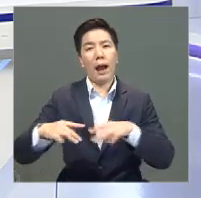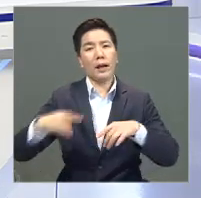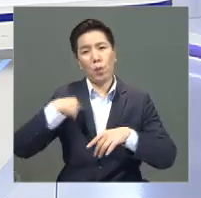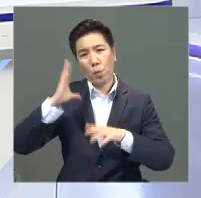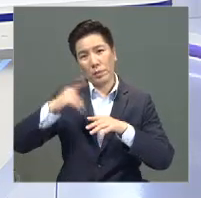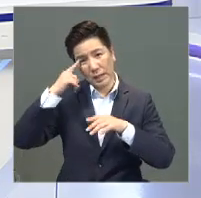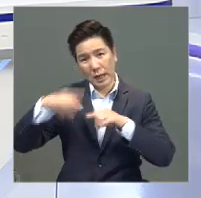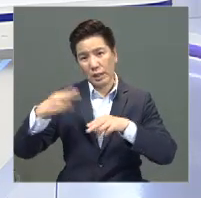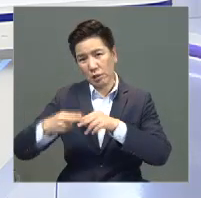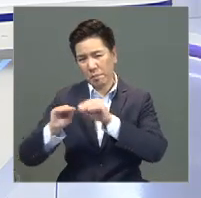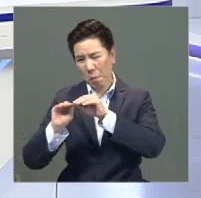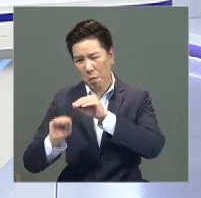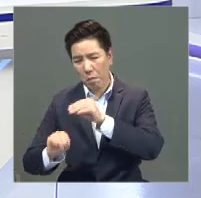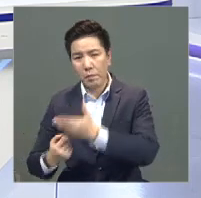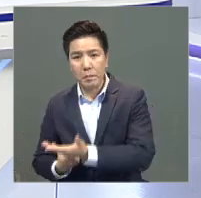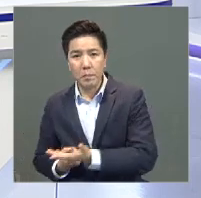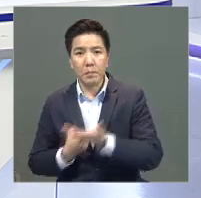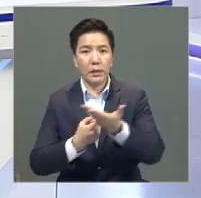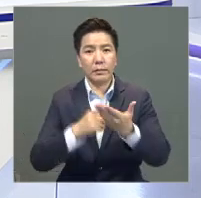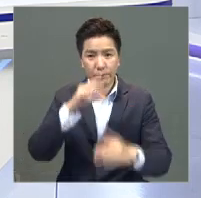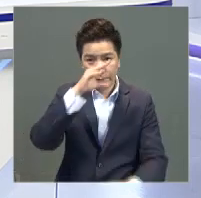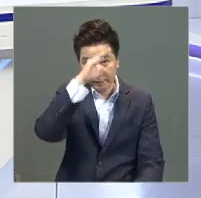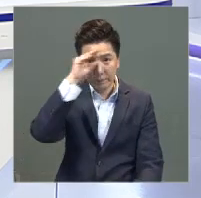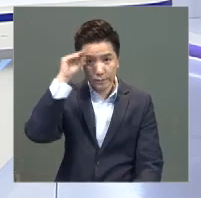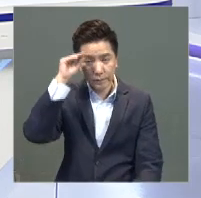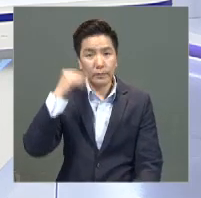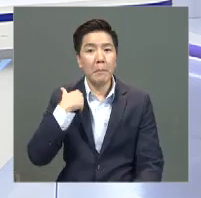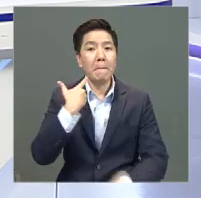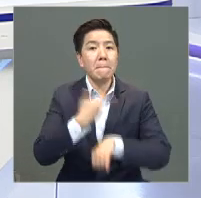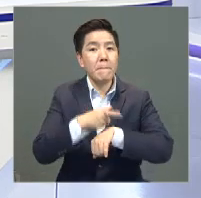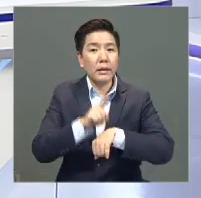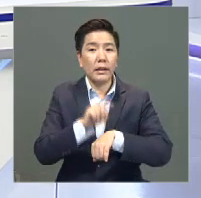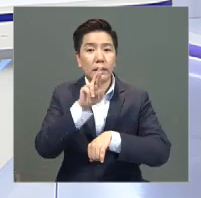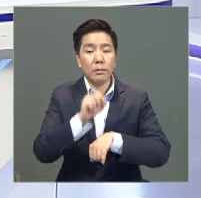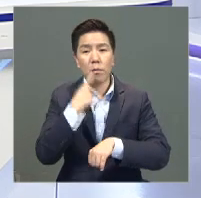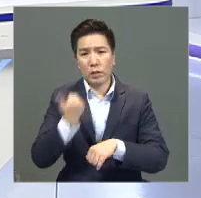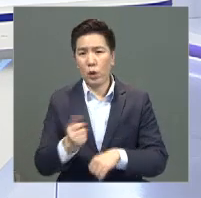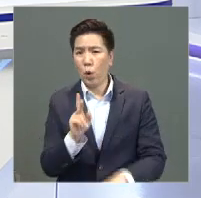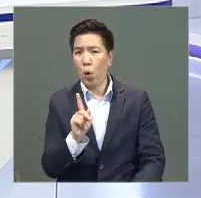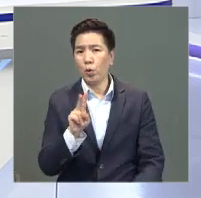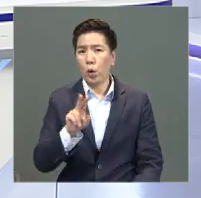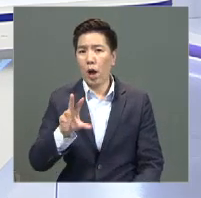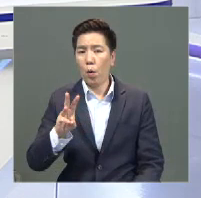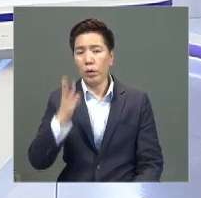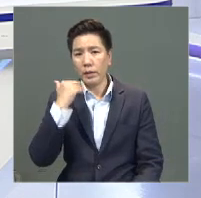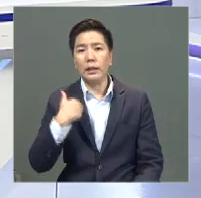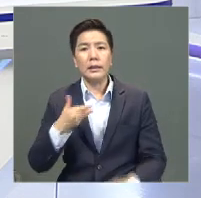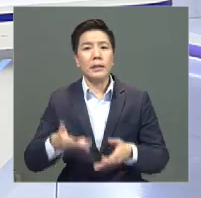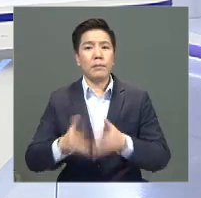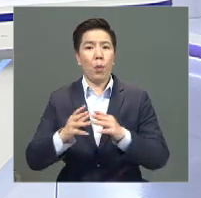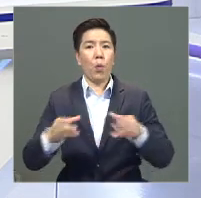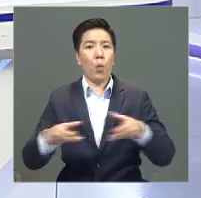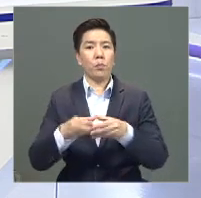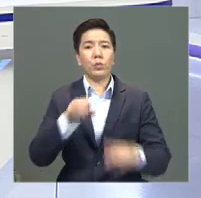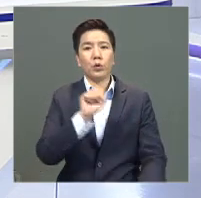านเขาชื่อกันและไปยื่นต่อประธานชวนหลีกภัยเนี่ยนะครับเพื่อเขาบอกว่ามาตรา256ก็เพื่อเปิดทางให้มีการตั้งสสรขึ้นม